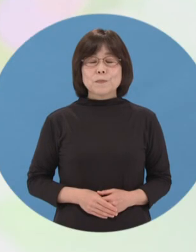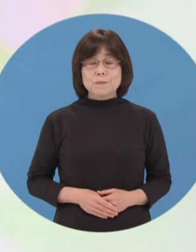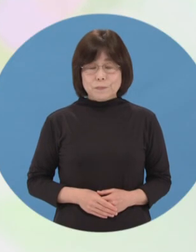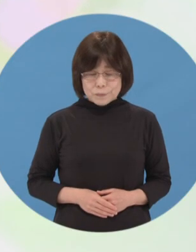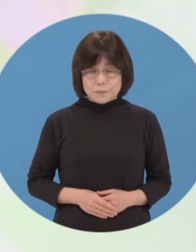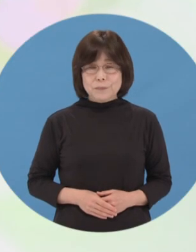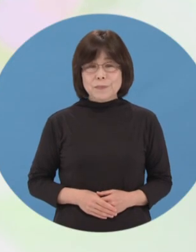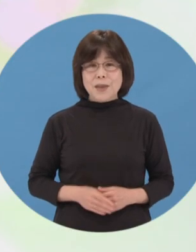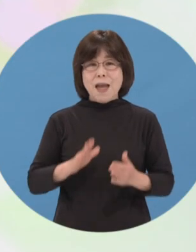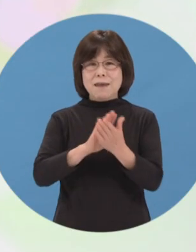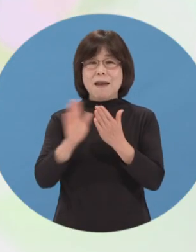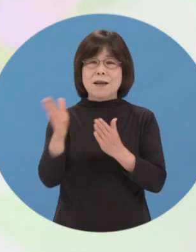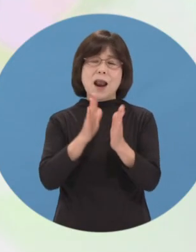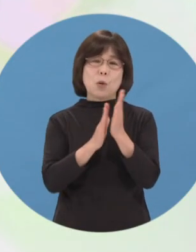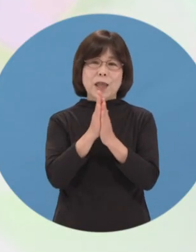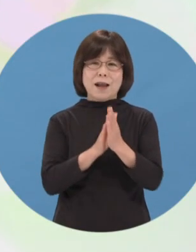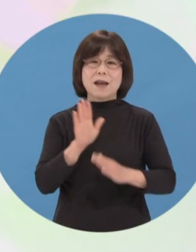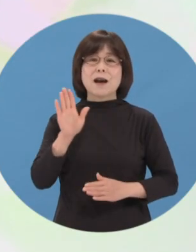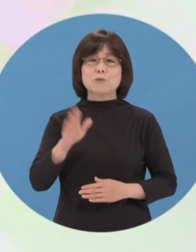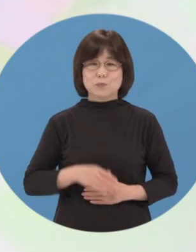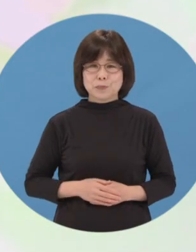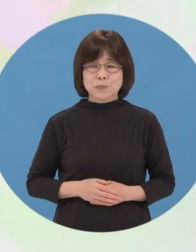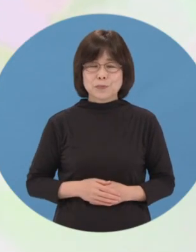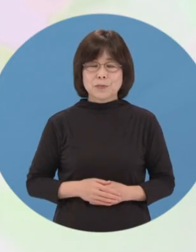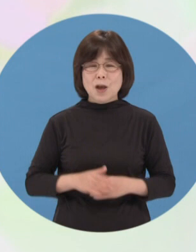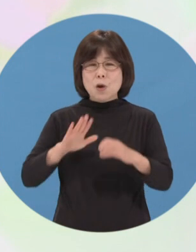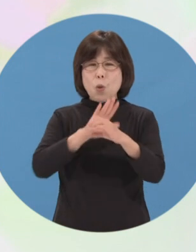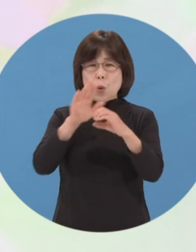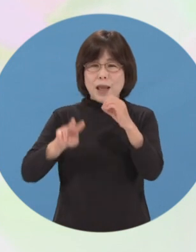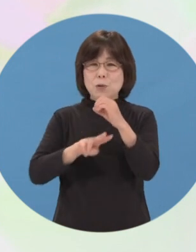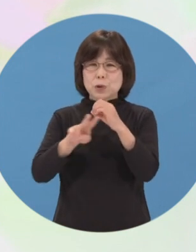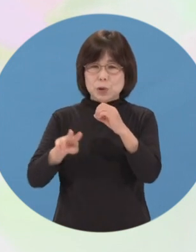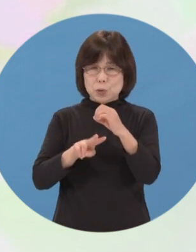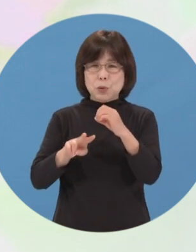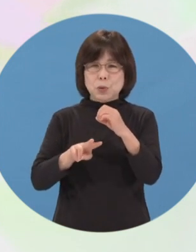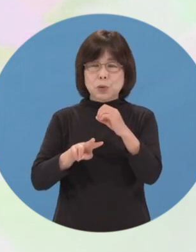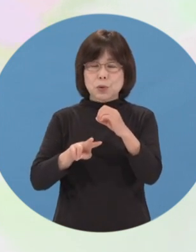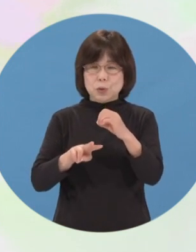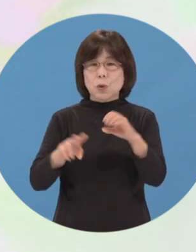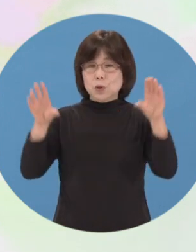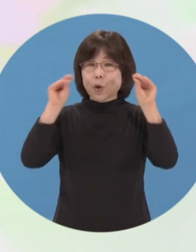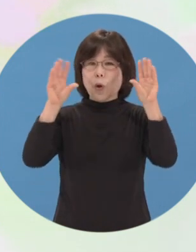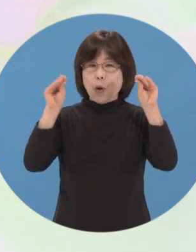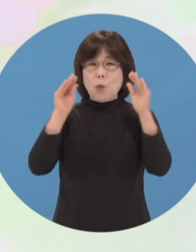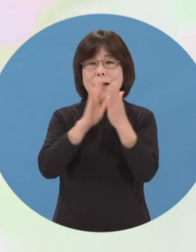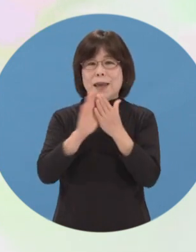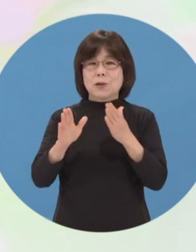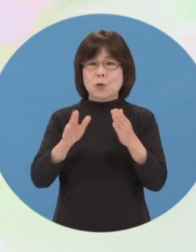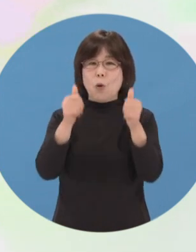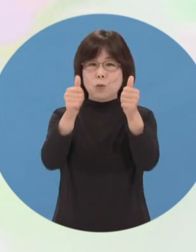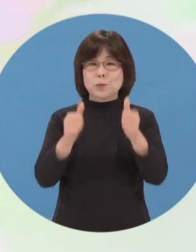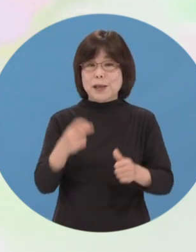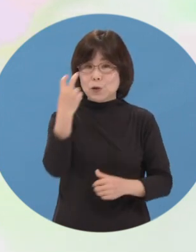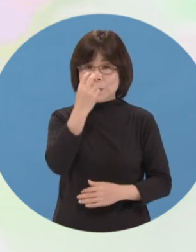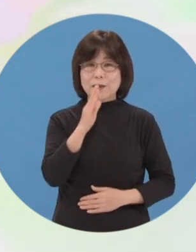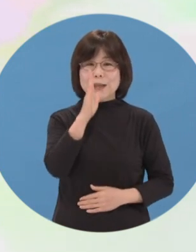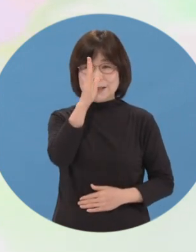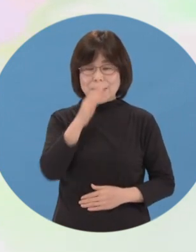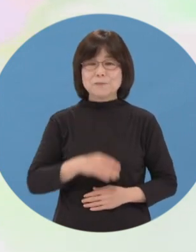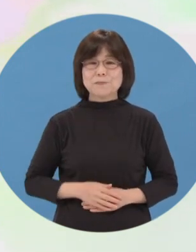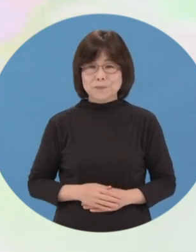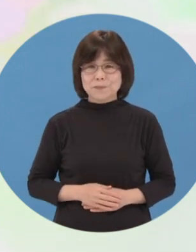ます県からのお願いです新型コロナウイルス感染症の条項は県のホームページをご覧ください